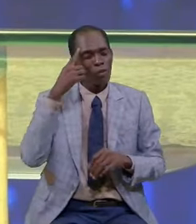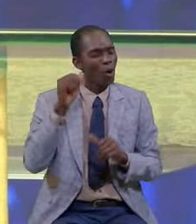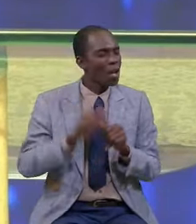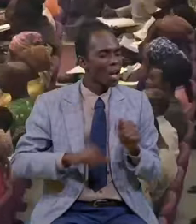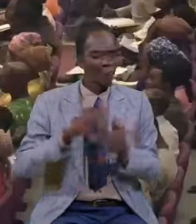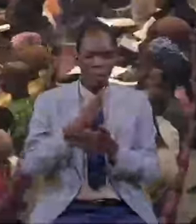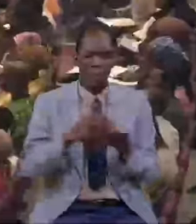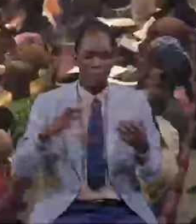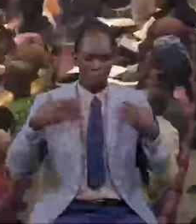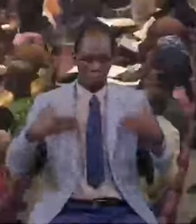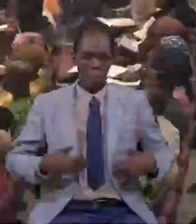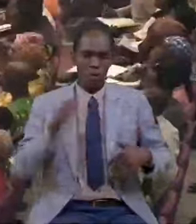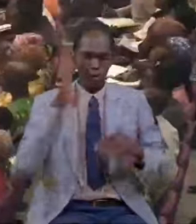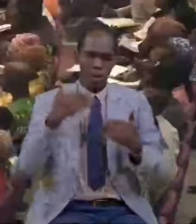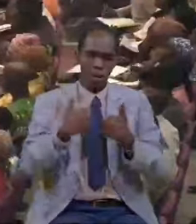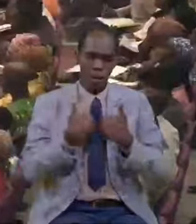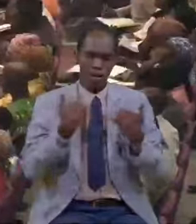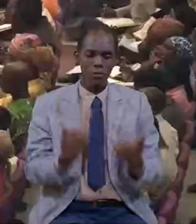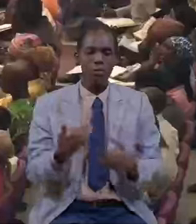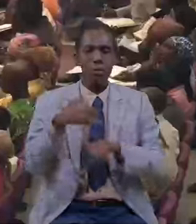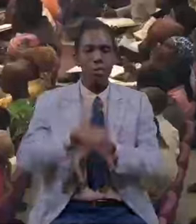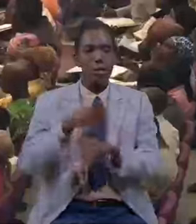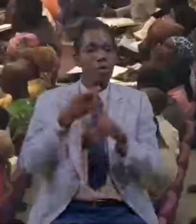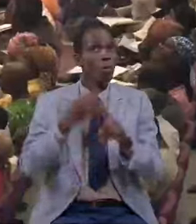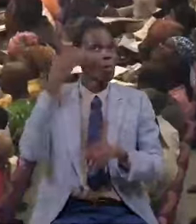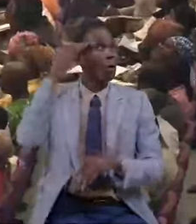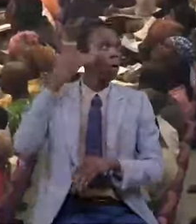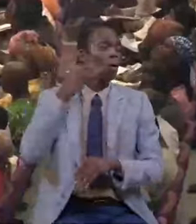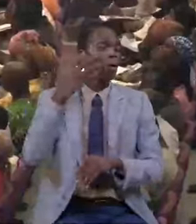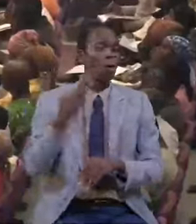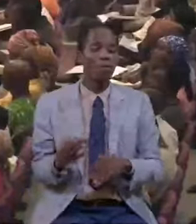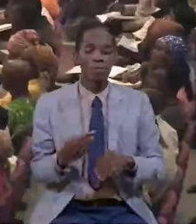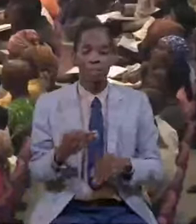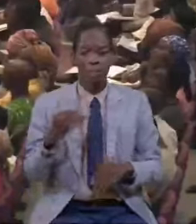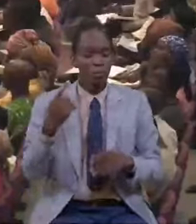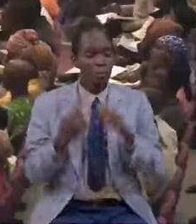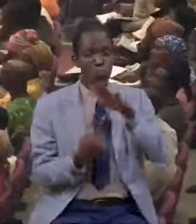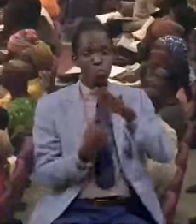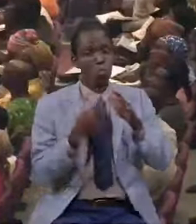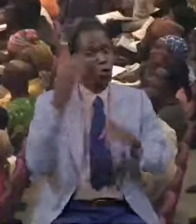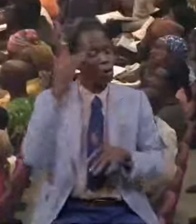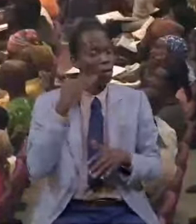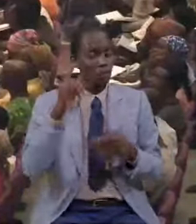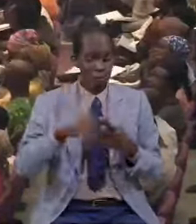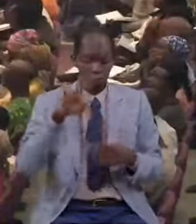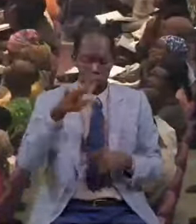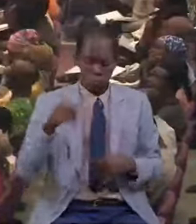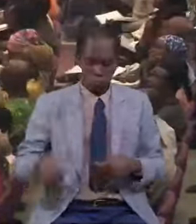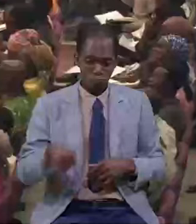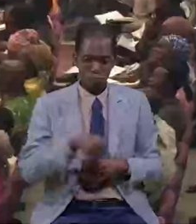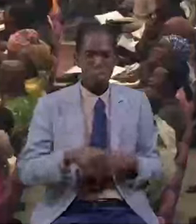de votre corps, vous en aurez ce soir. De la tête jusqu'au bout de vos orteils, la santé, la guérison, la force au nom